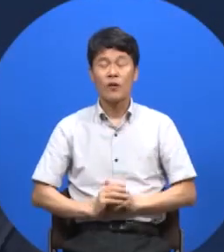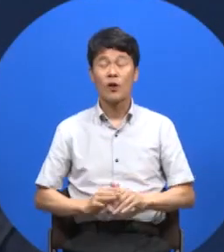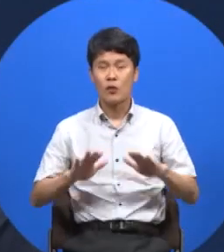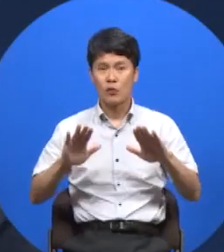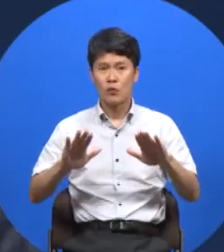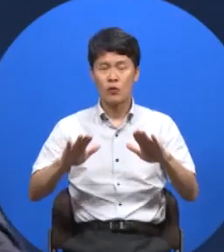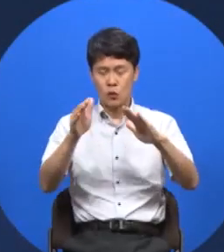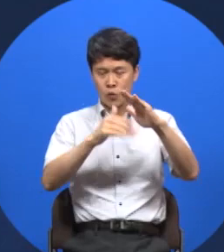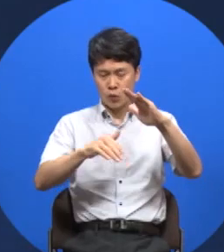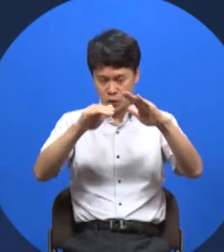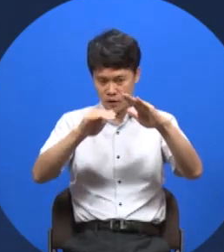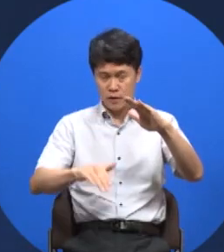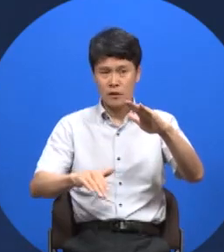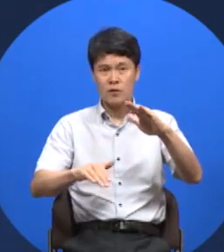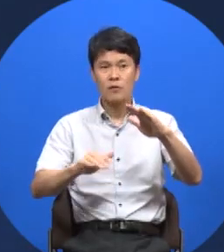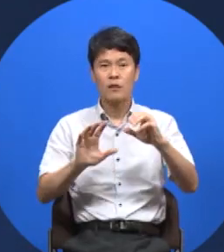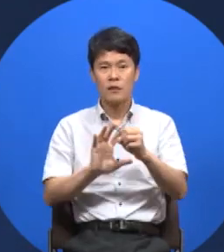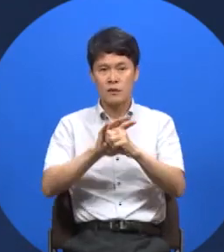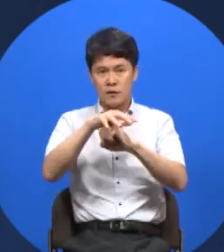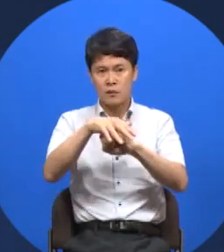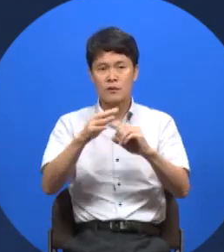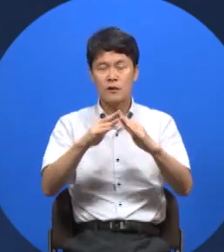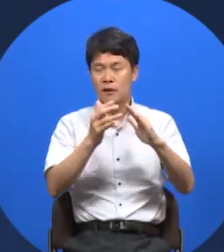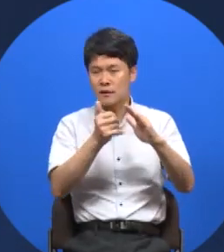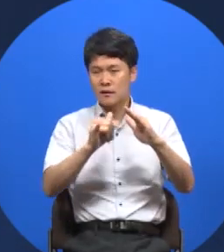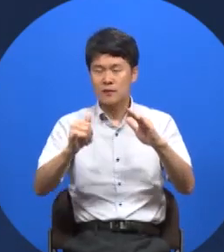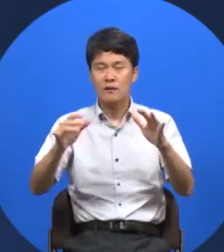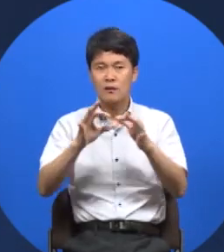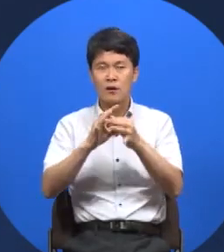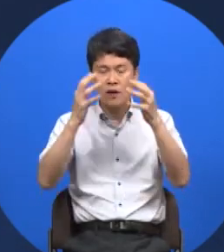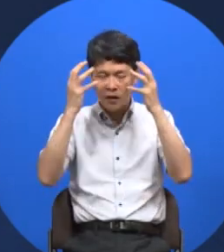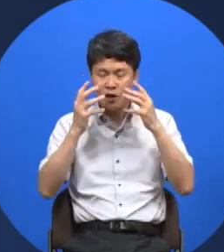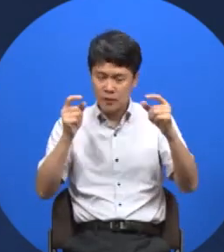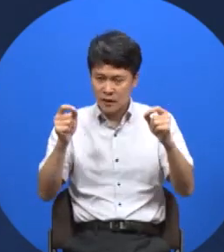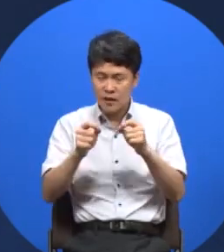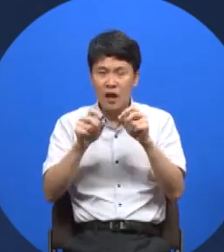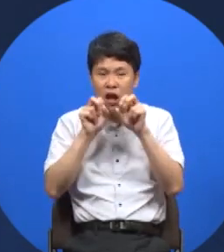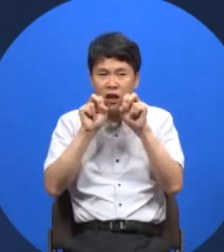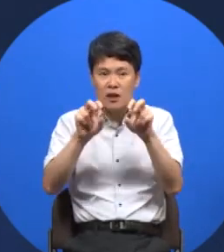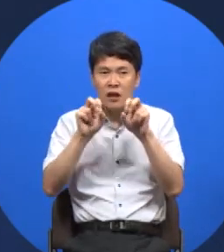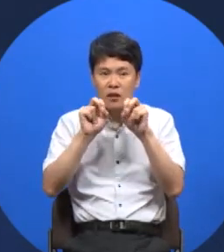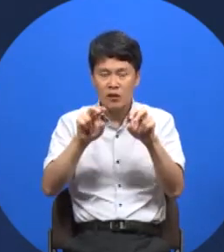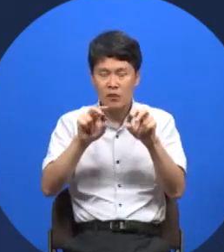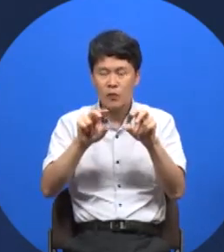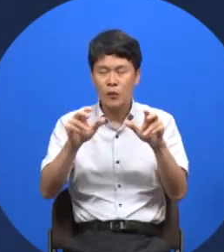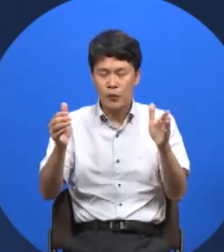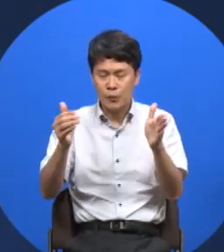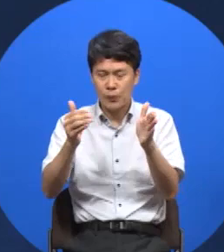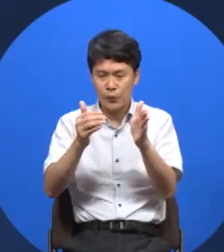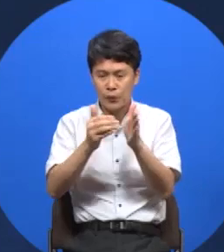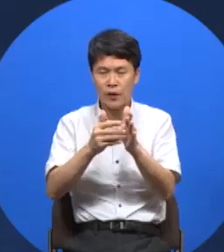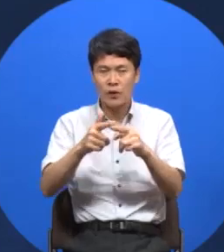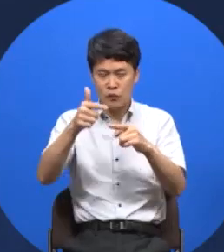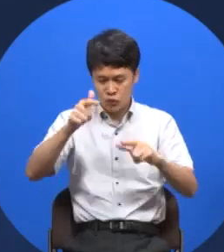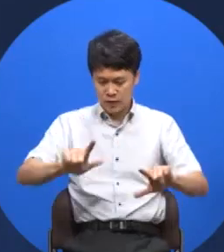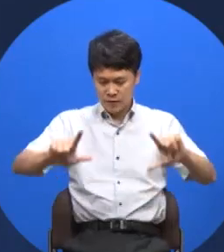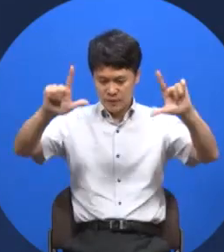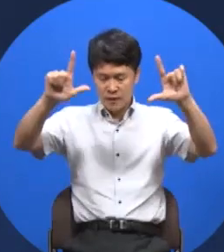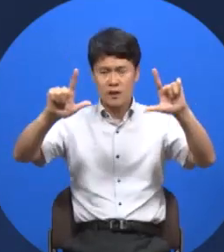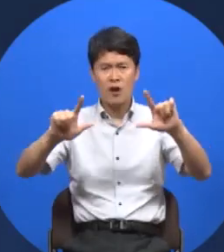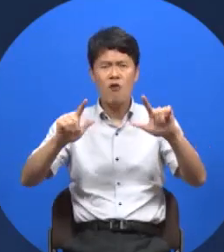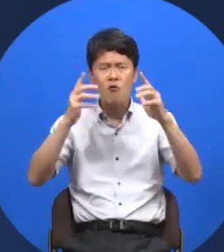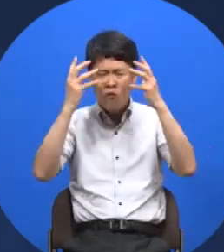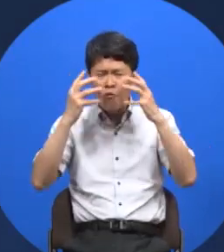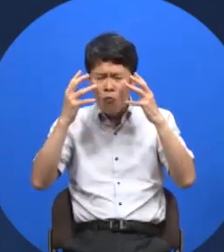네, 오늘은 공식적으로 지구촌 가족들의 여름철 단기 선교를 마무리하는 주일입니다.